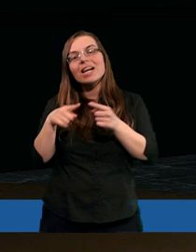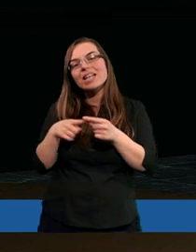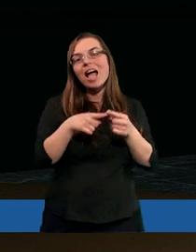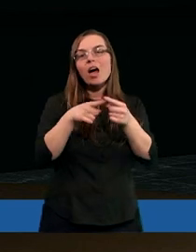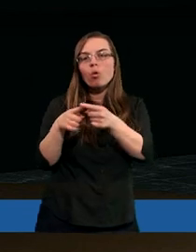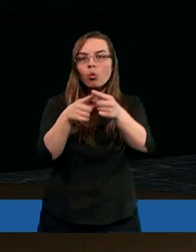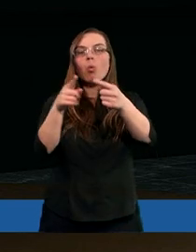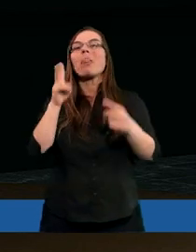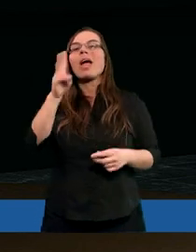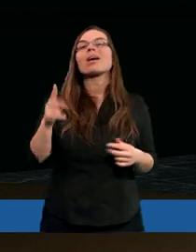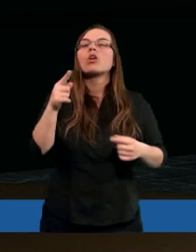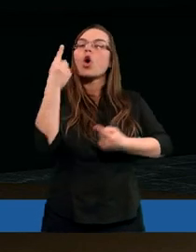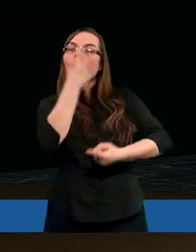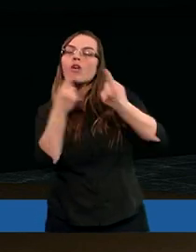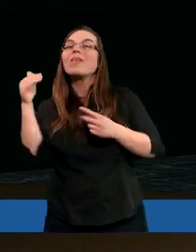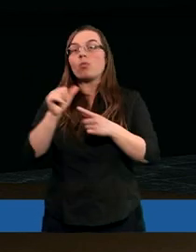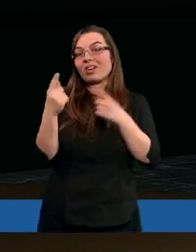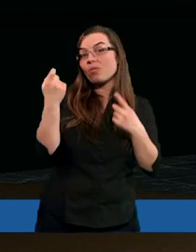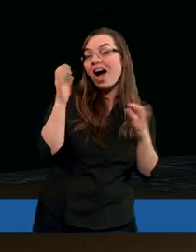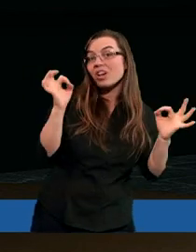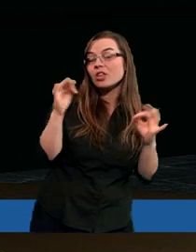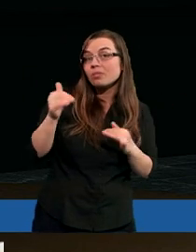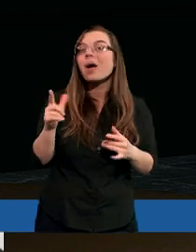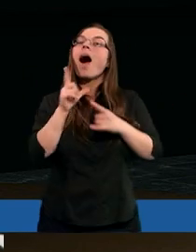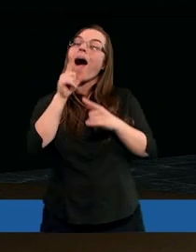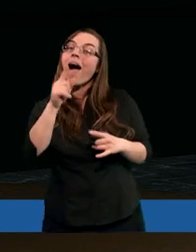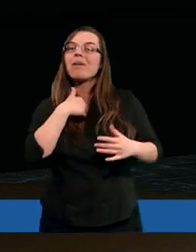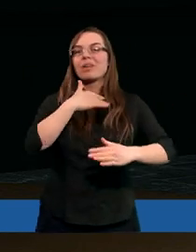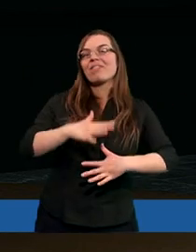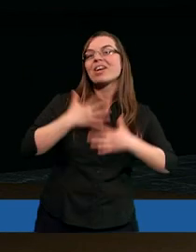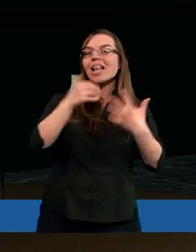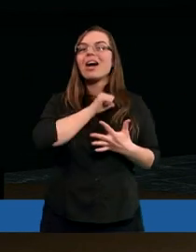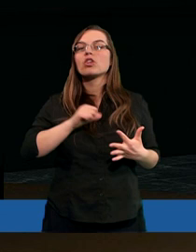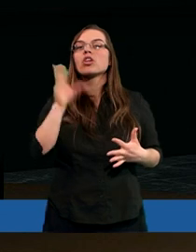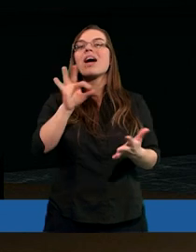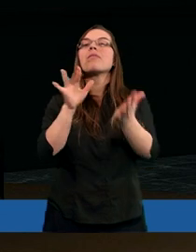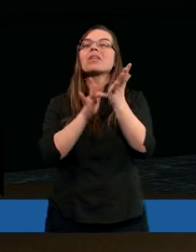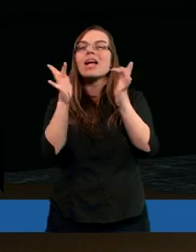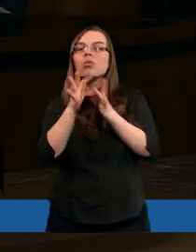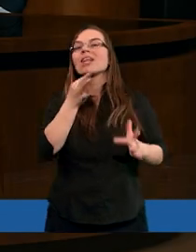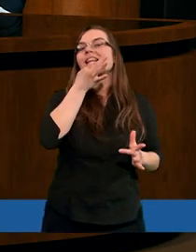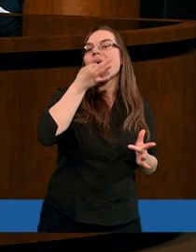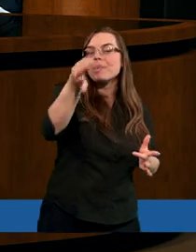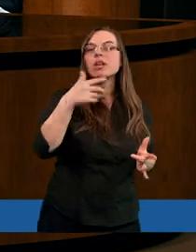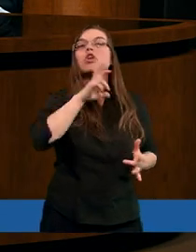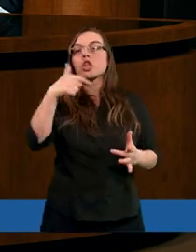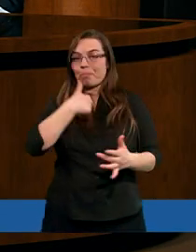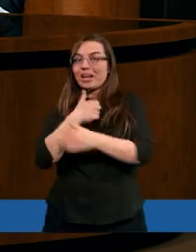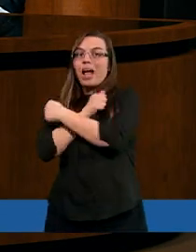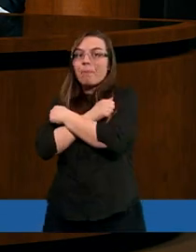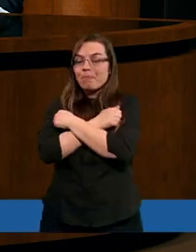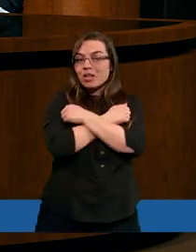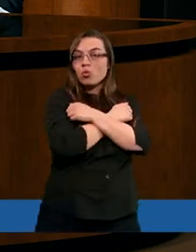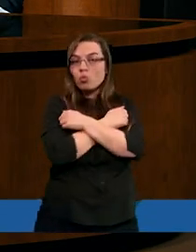rozważania może jest właściwy, ale wydaje mi się, że w pewnym momencie Pan Jezus zapytał, Piotra, Piotrze, ty mnie miłujesz.